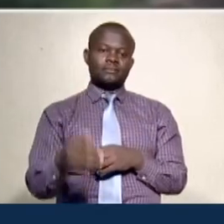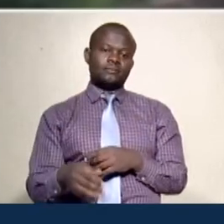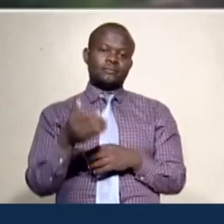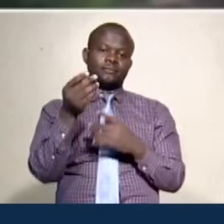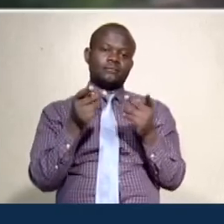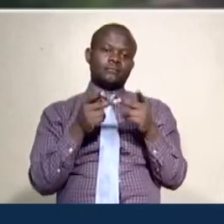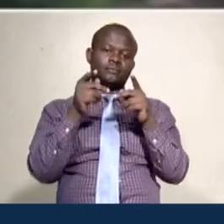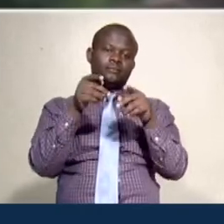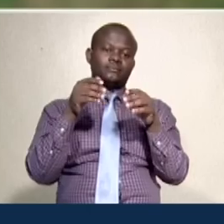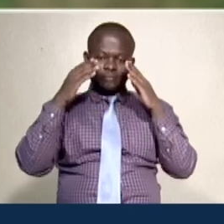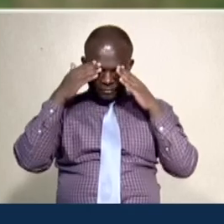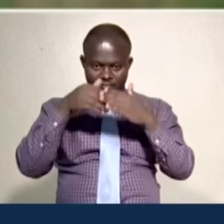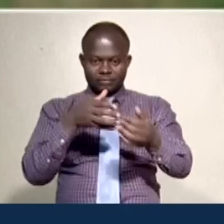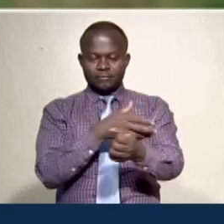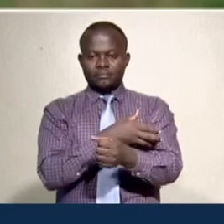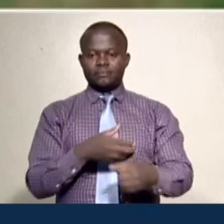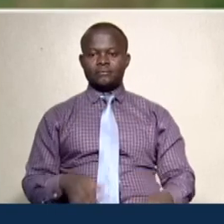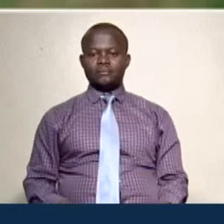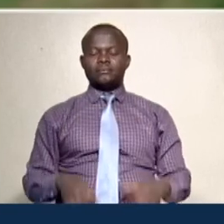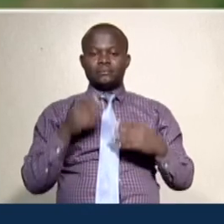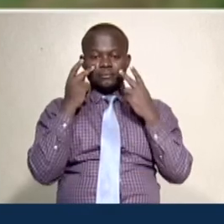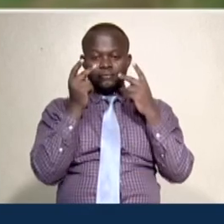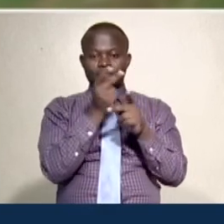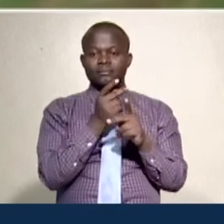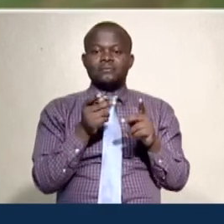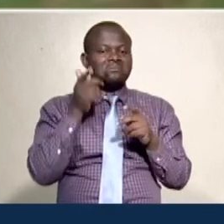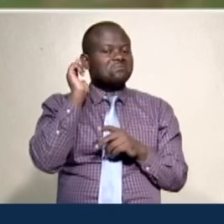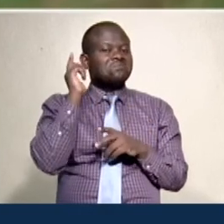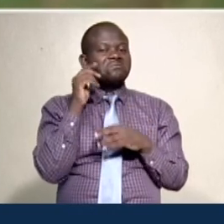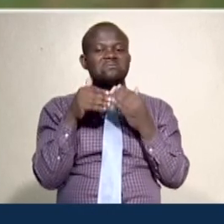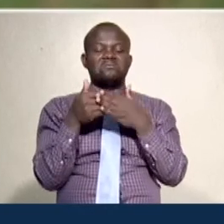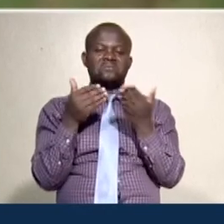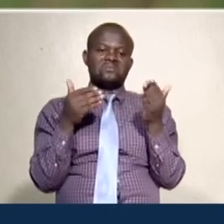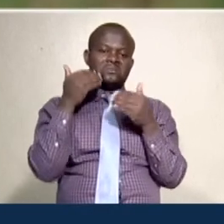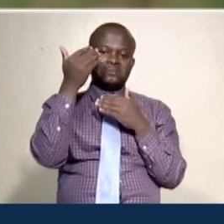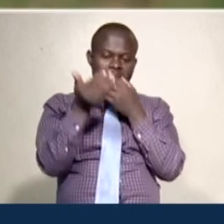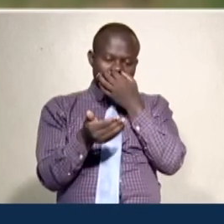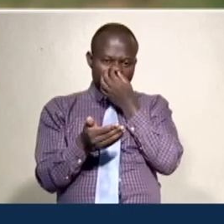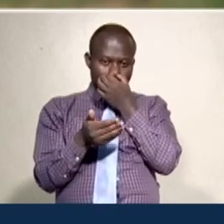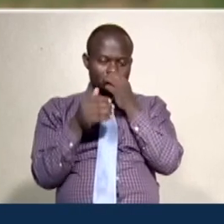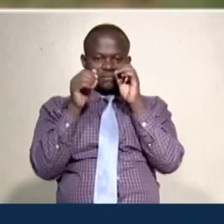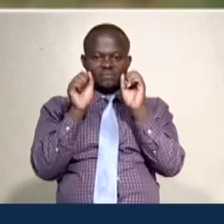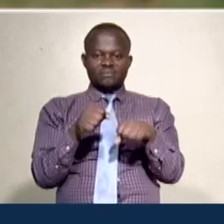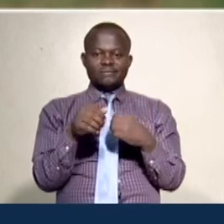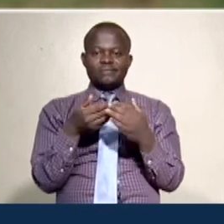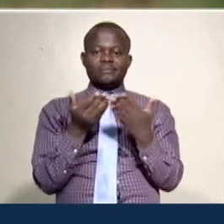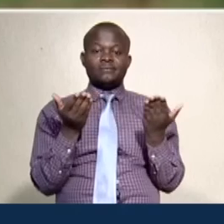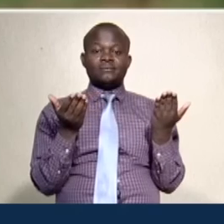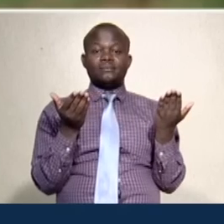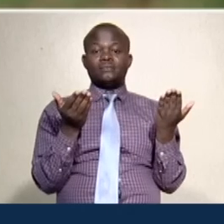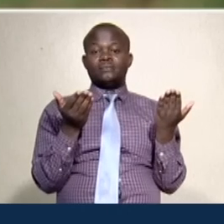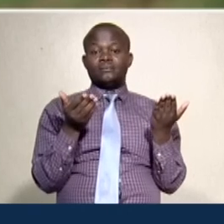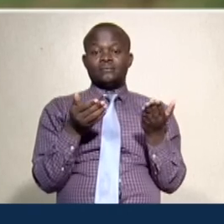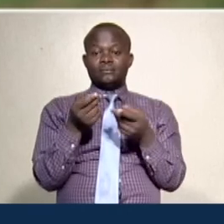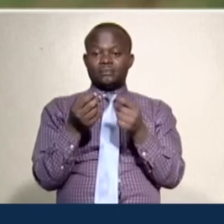niho hantu haje imbaraga muri make yuko narangaye ibere nko kuri telefone noneho wabasha kuba ubana